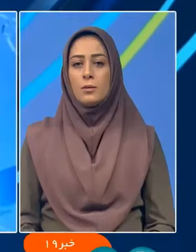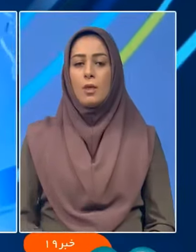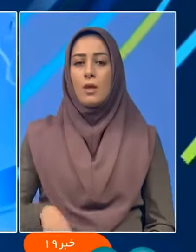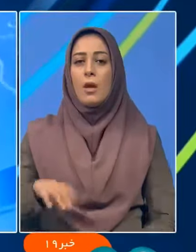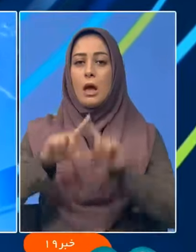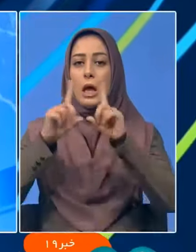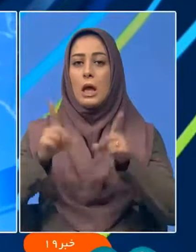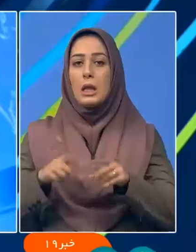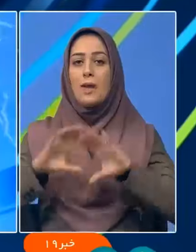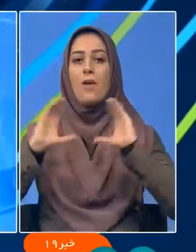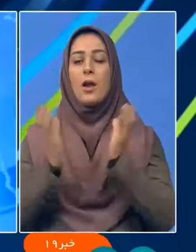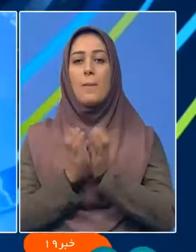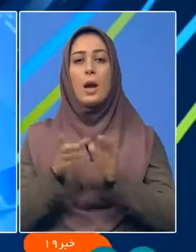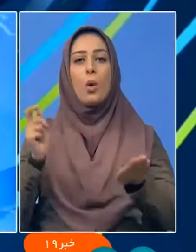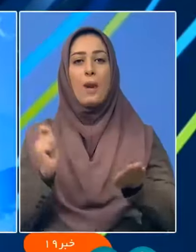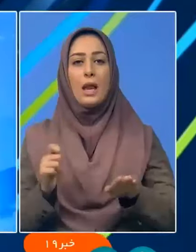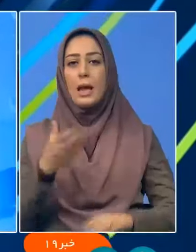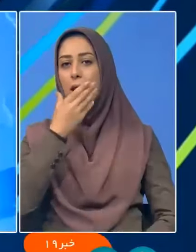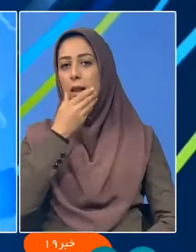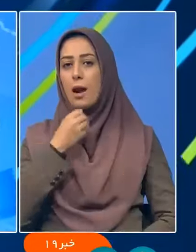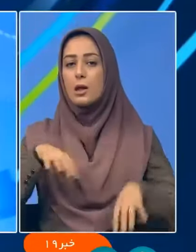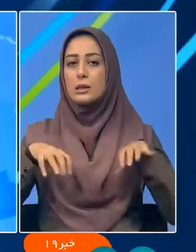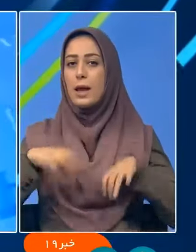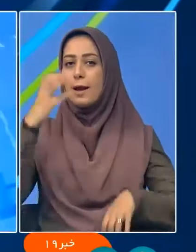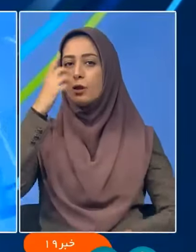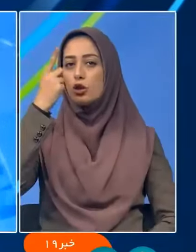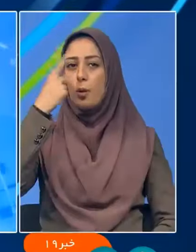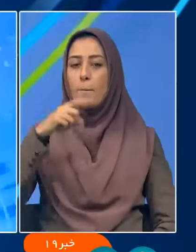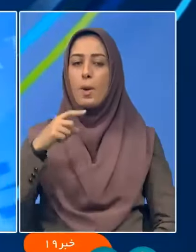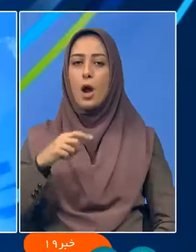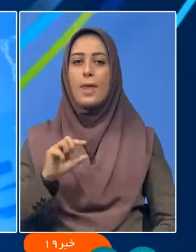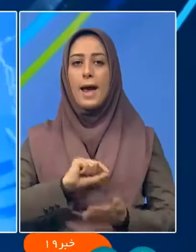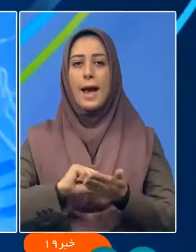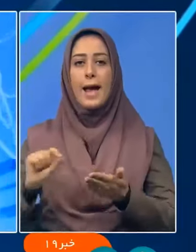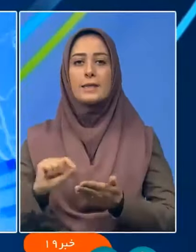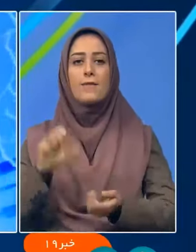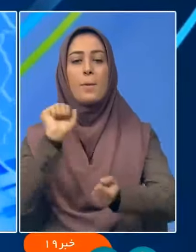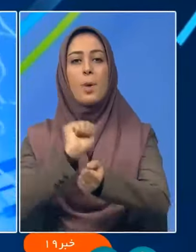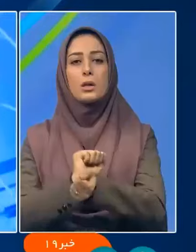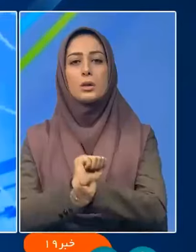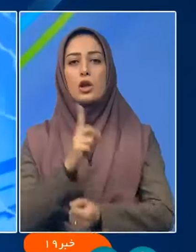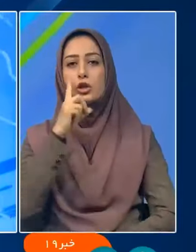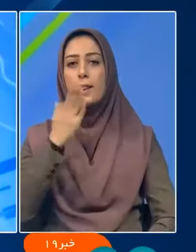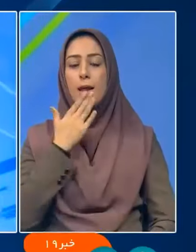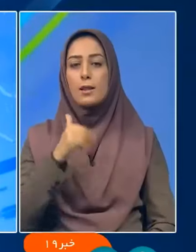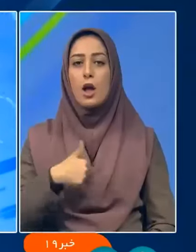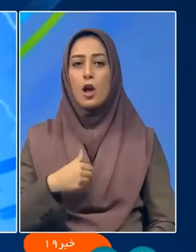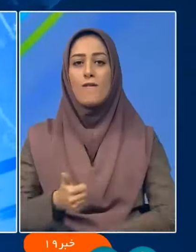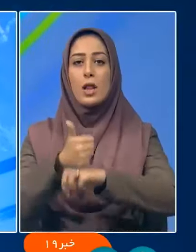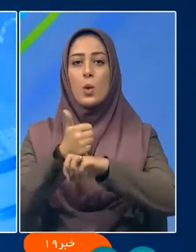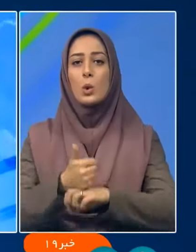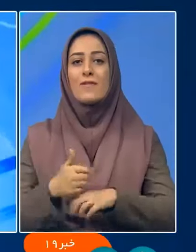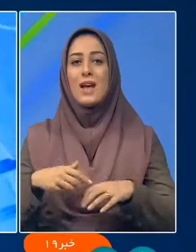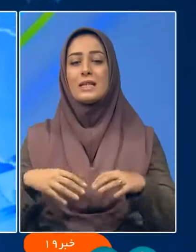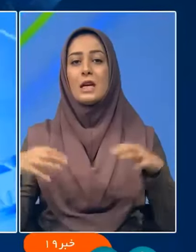دیوان بین المللی کیفری درخواست رژیم صهیونیستی برای تعلیق حکم بازداشت نتانیاهو نخست وزیر و گالانت وزیر جنگ